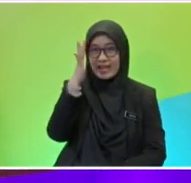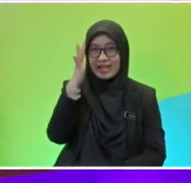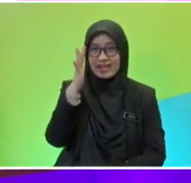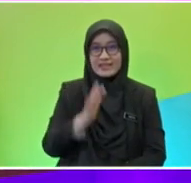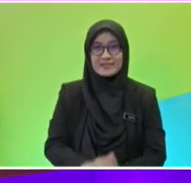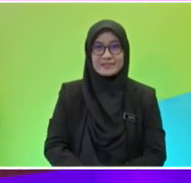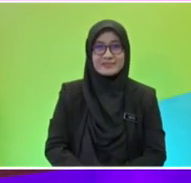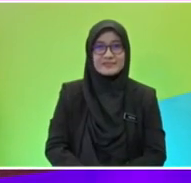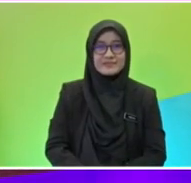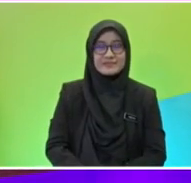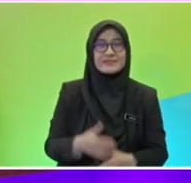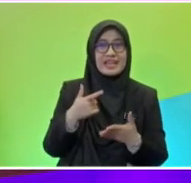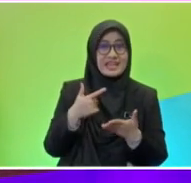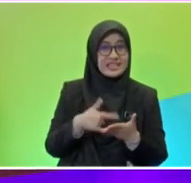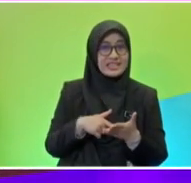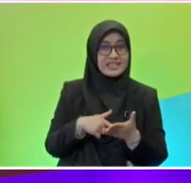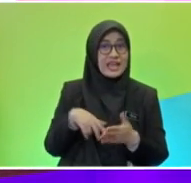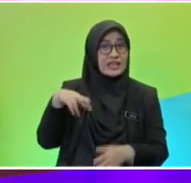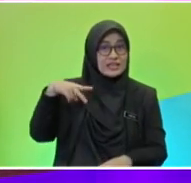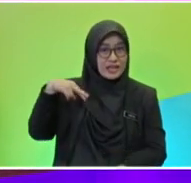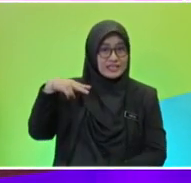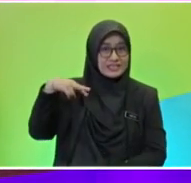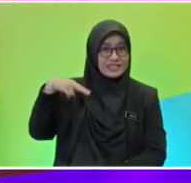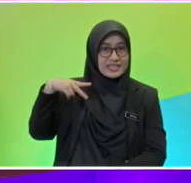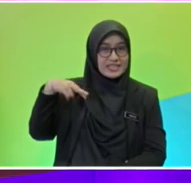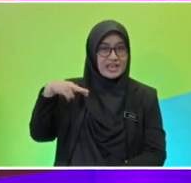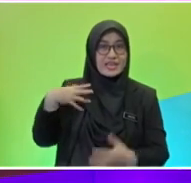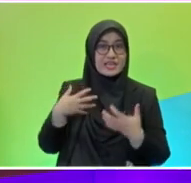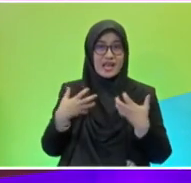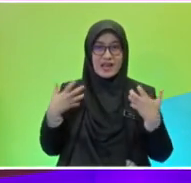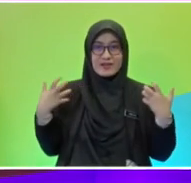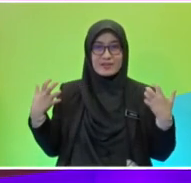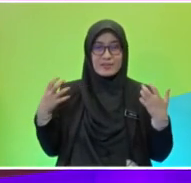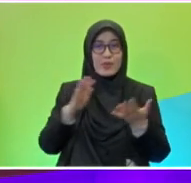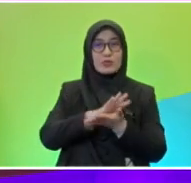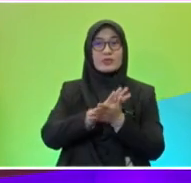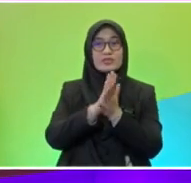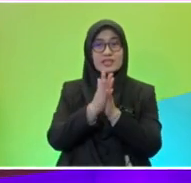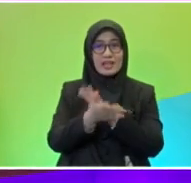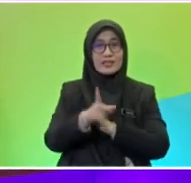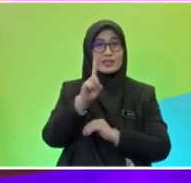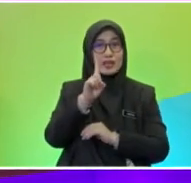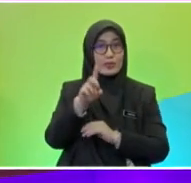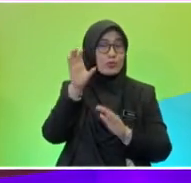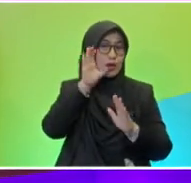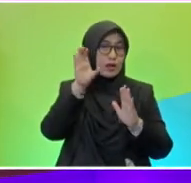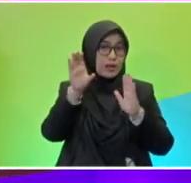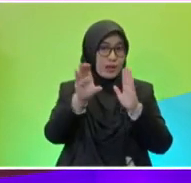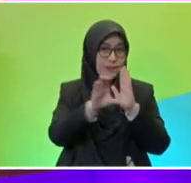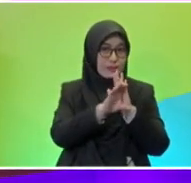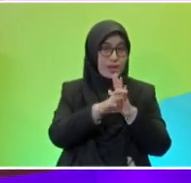Dan lepas tu, ini kakinya kita letak di sini, cikgu. Letak di situ. Jadilah satu gambar yang sempurna